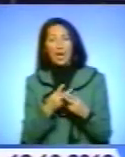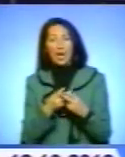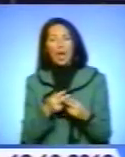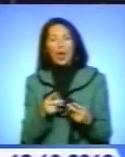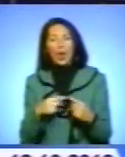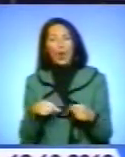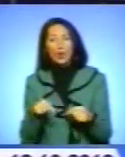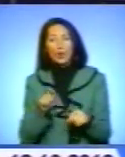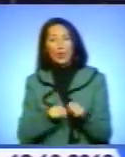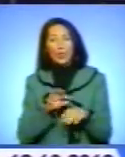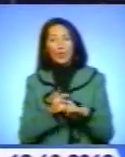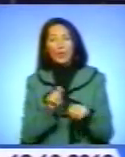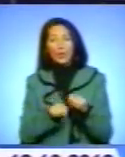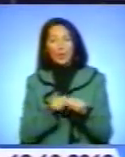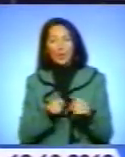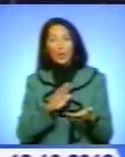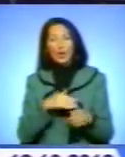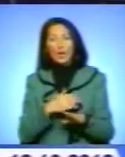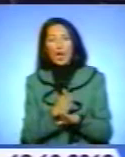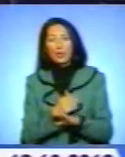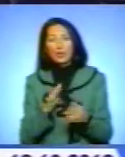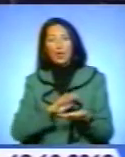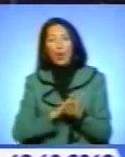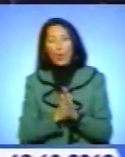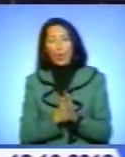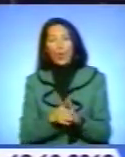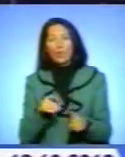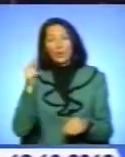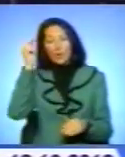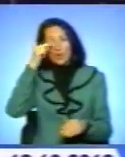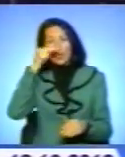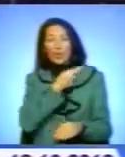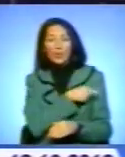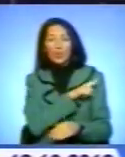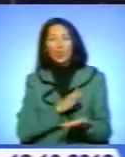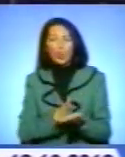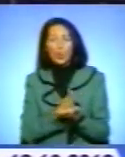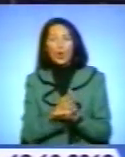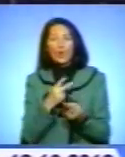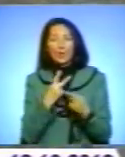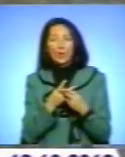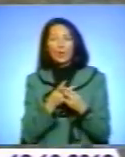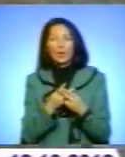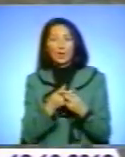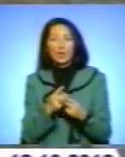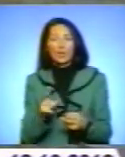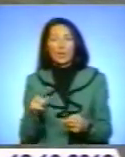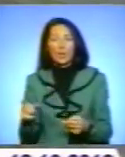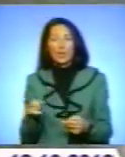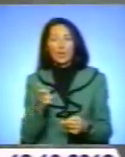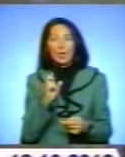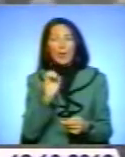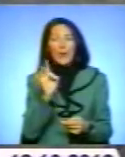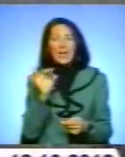побутових навчальних умов, харчування та медичного обслуговування ув'язнених. Деталі дивіться у сюжеті. У Бережанській